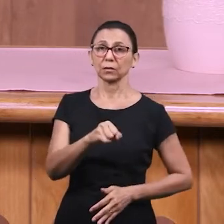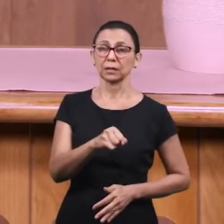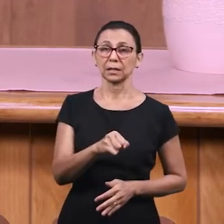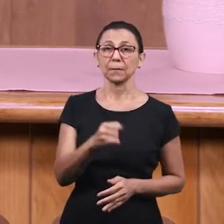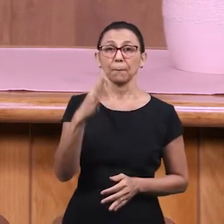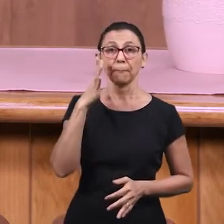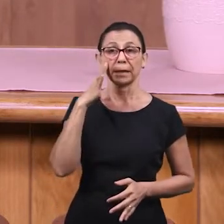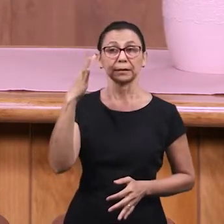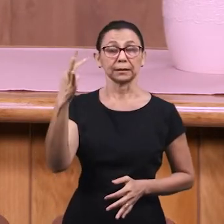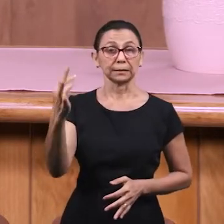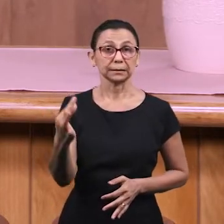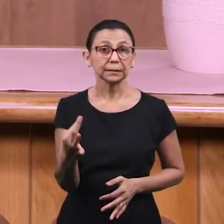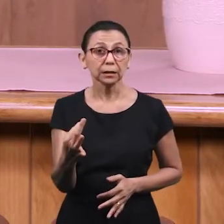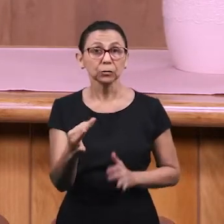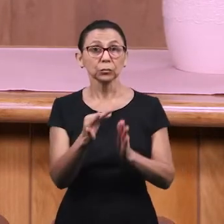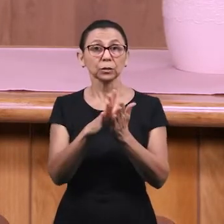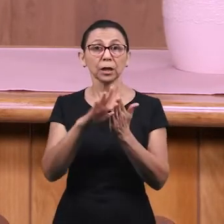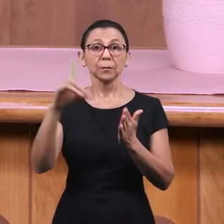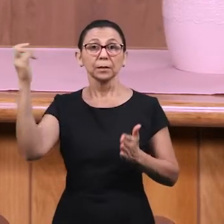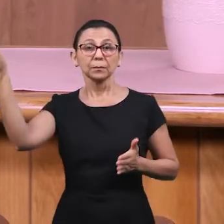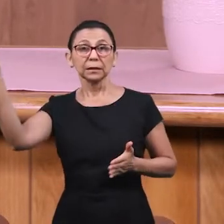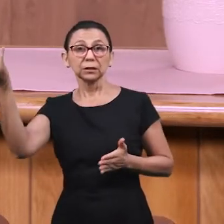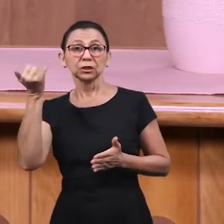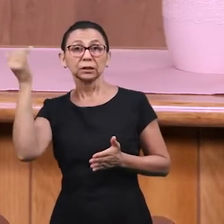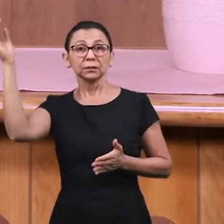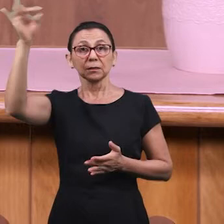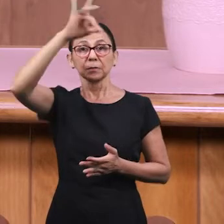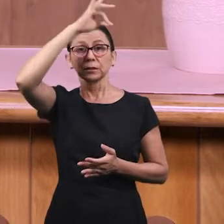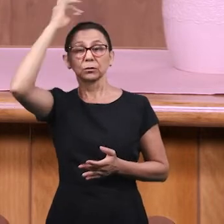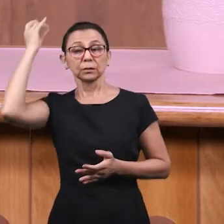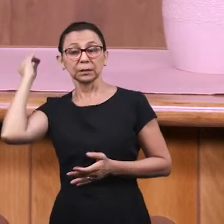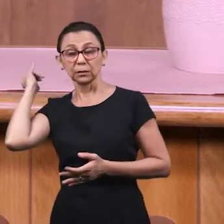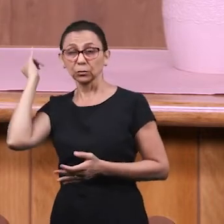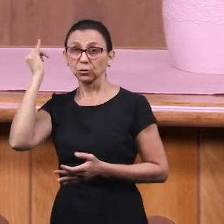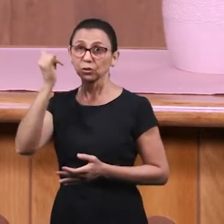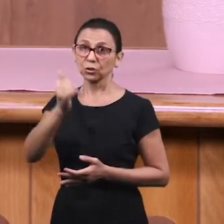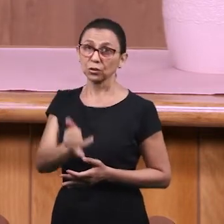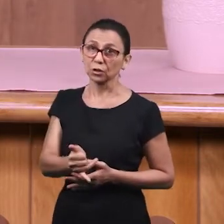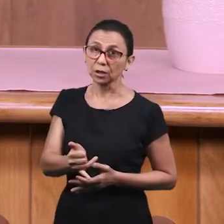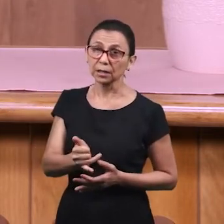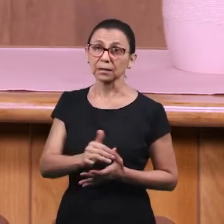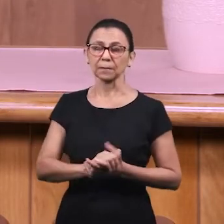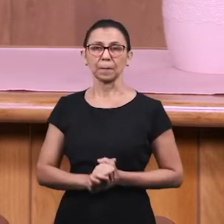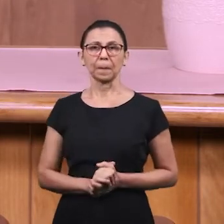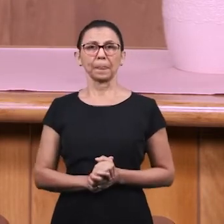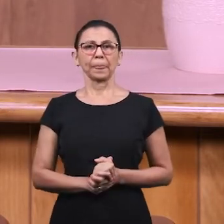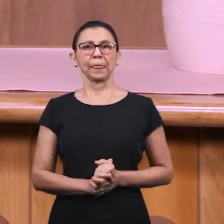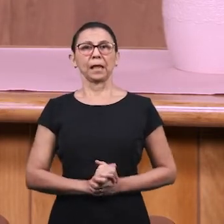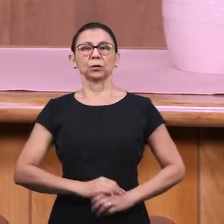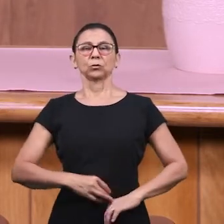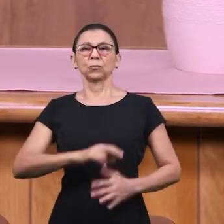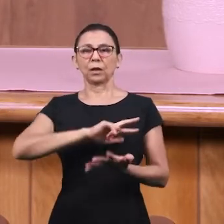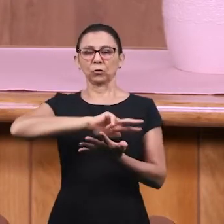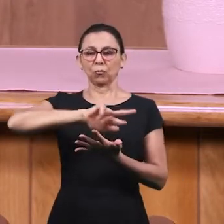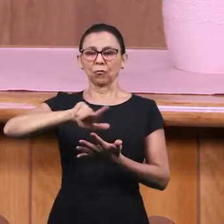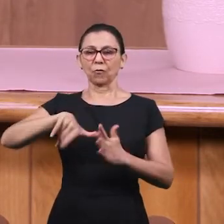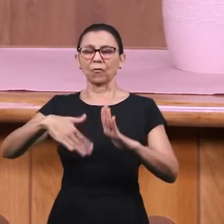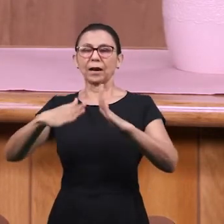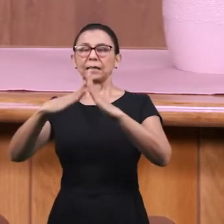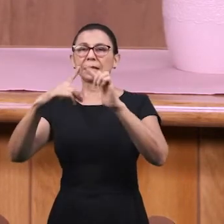церквям. И я повторяю то, что я сказал в прошлом слове. Церковь здесь не все деноминации.